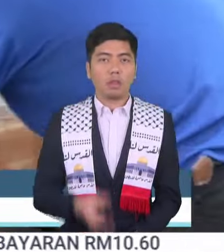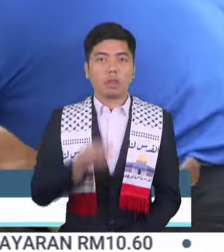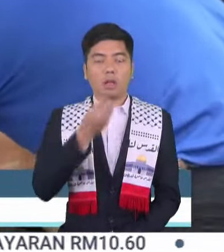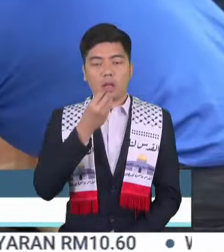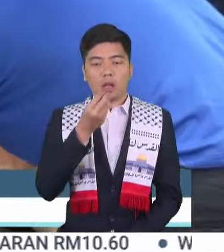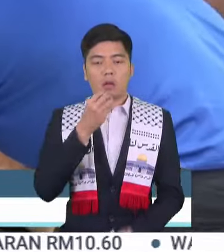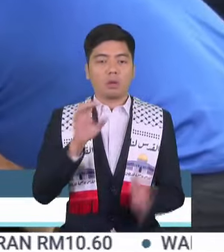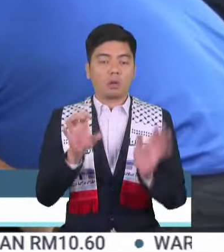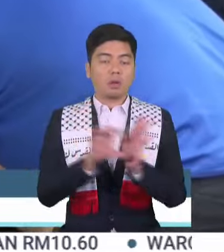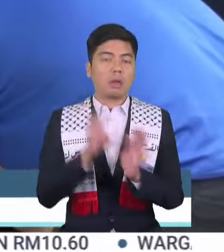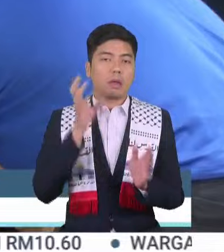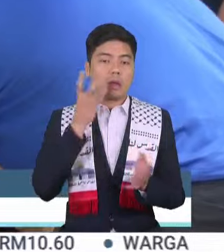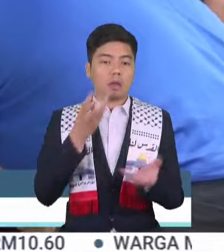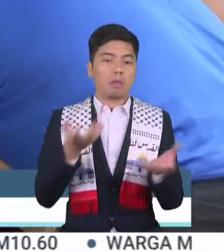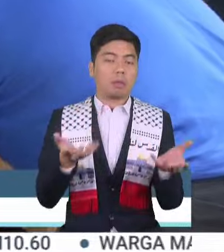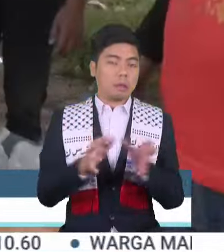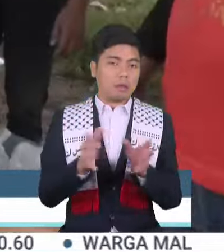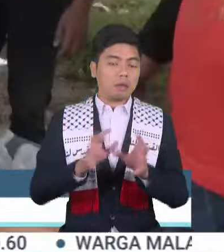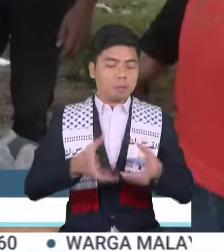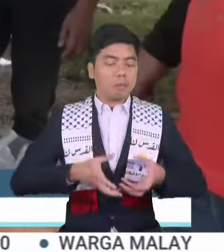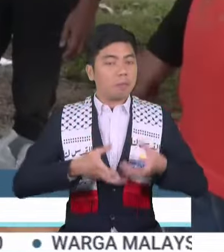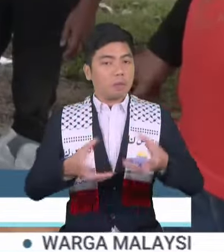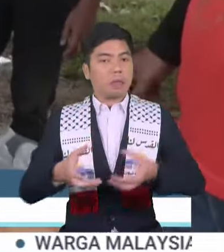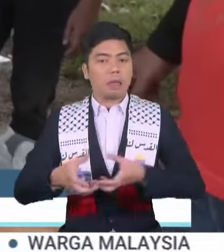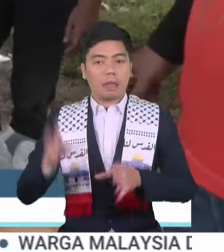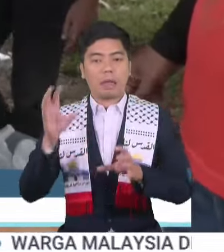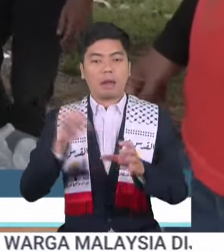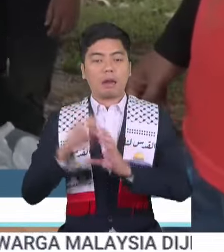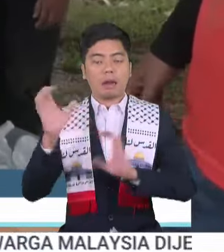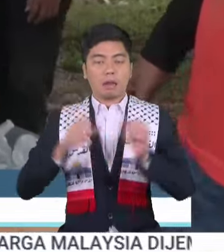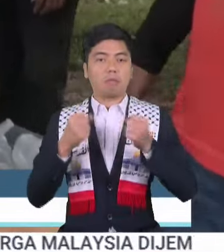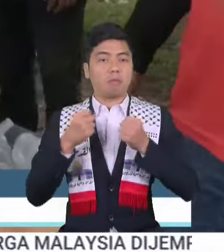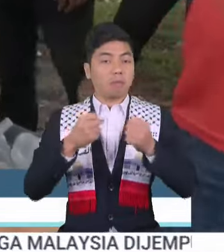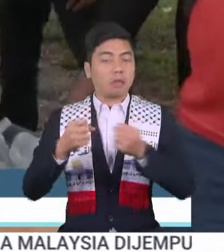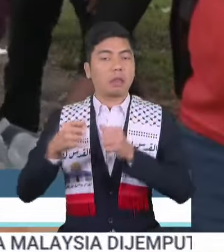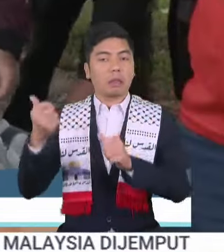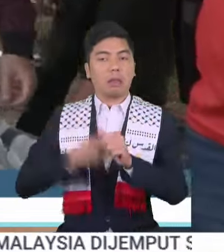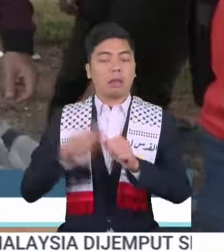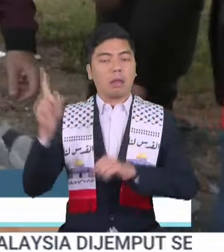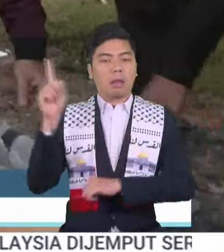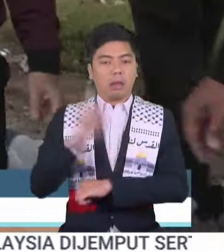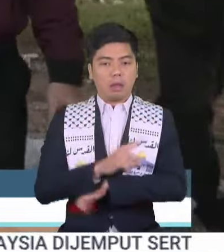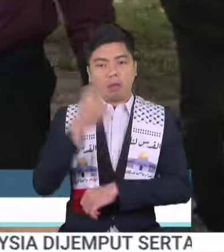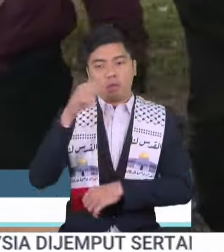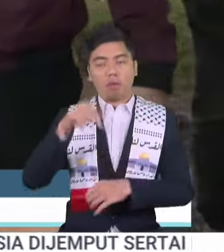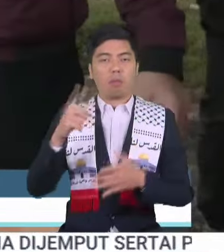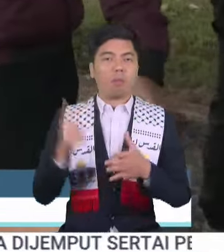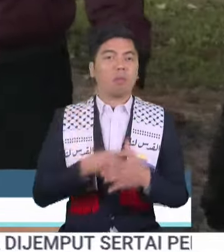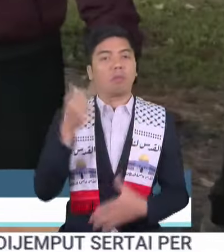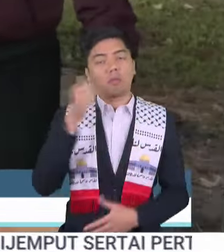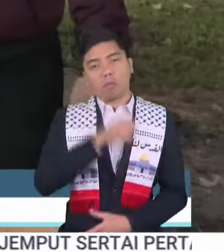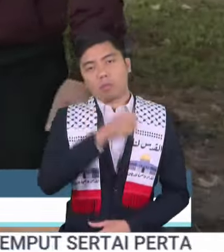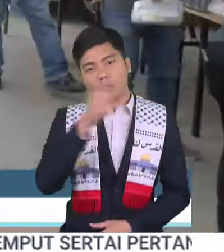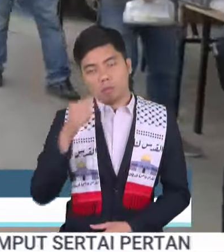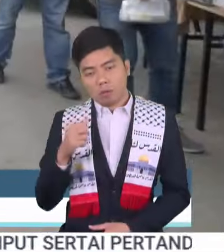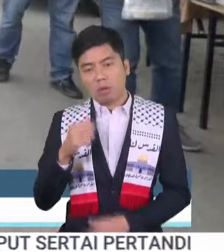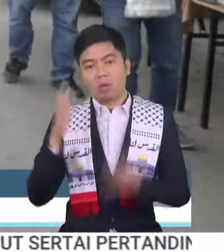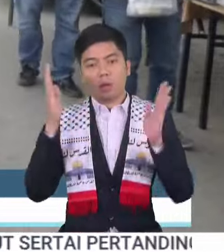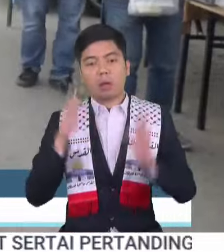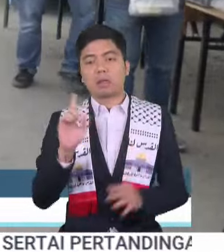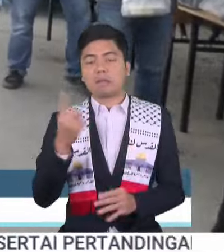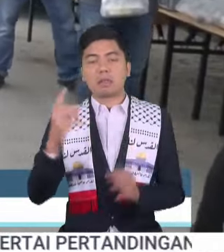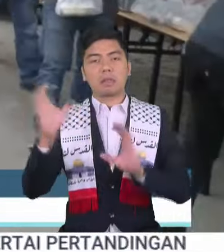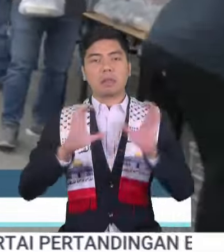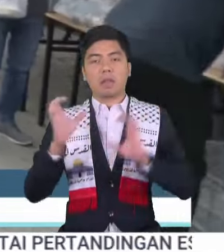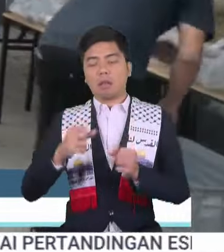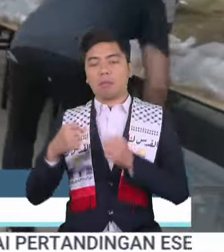Makanan berpakan nasi bungkus diedar secara pandu lalu setiap hari sepanjang bulan Ramadan. Orang ramai hanya perlu